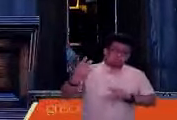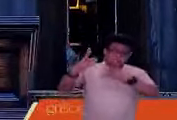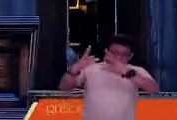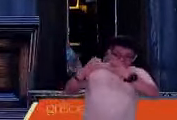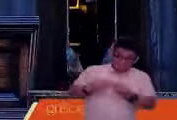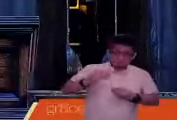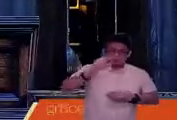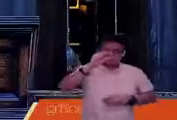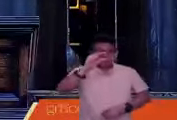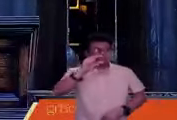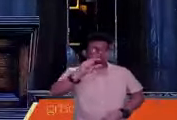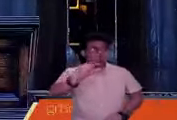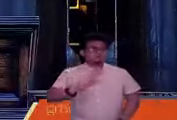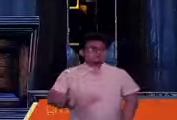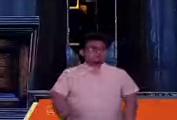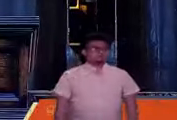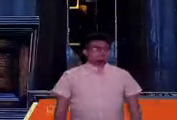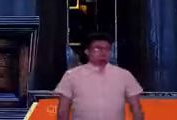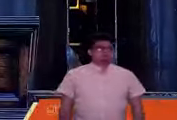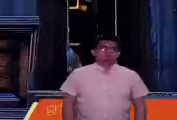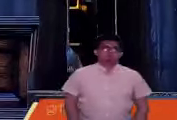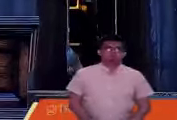Kasabot ka ni ana, pero